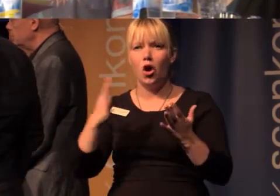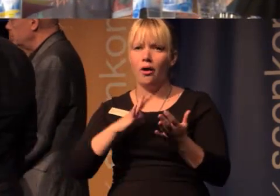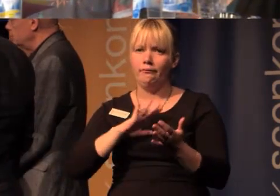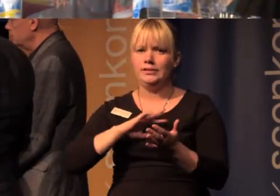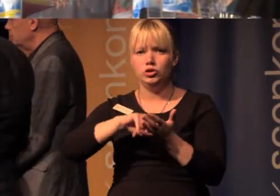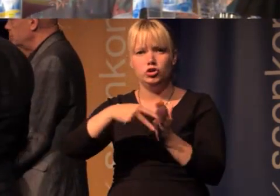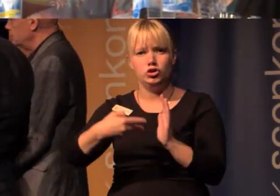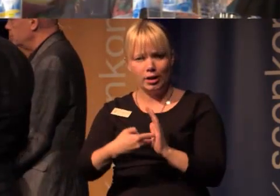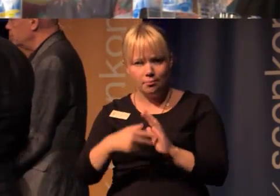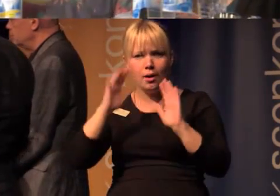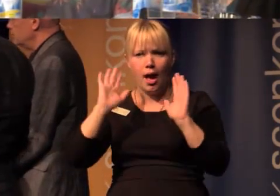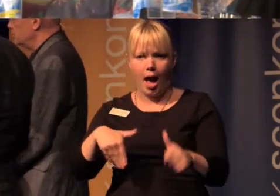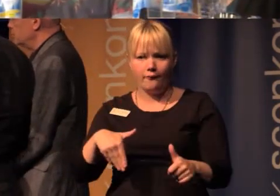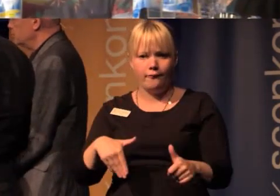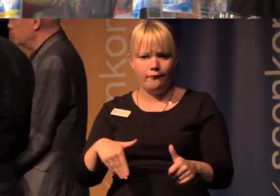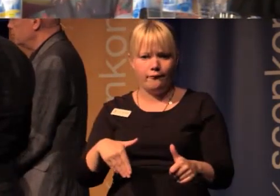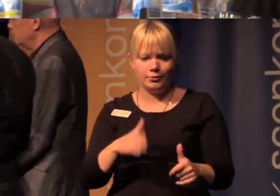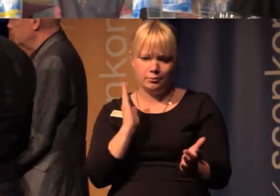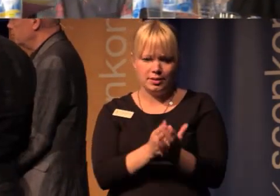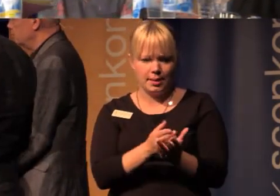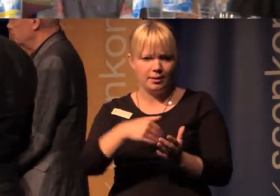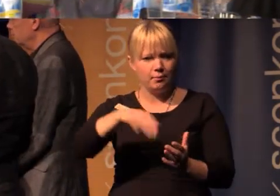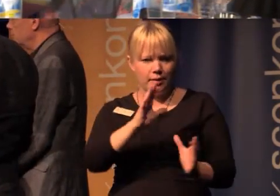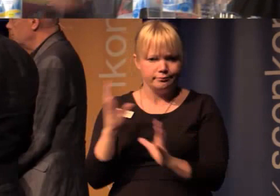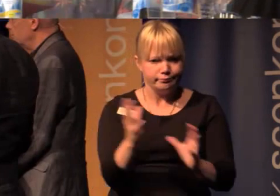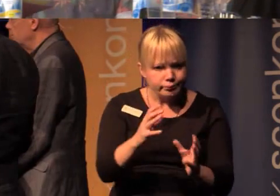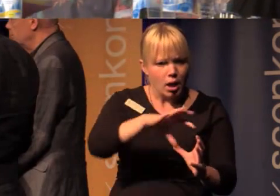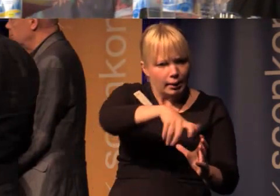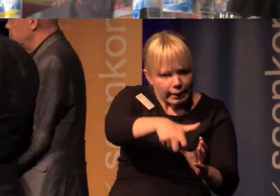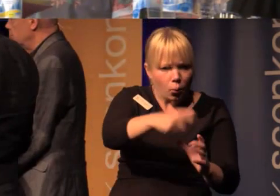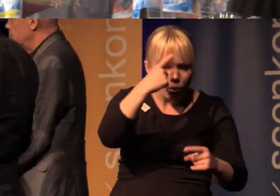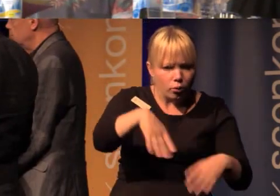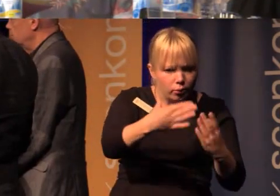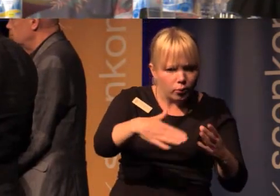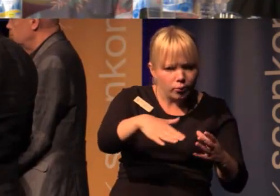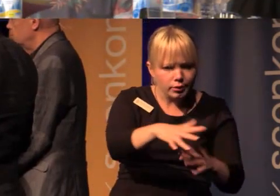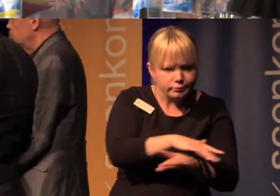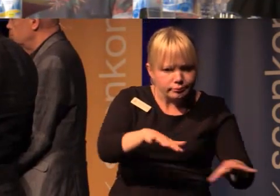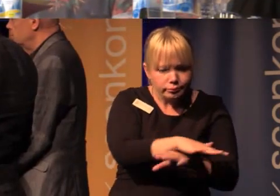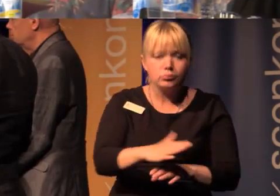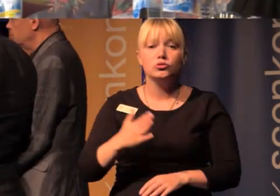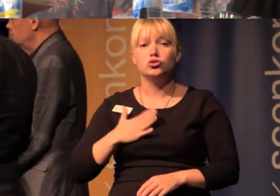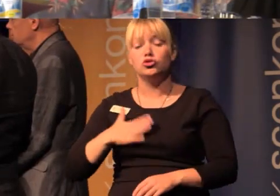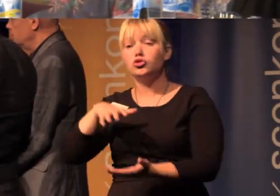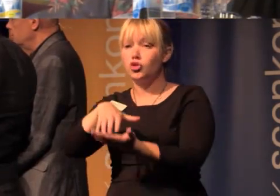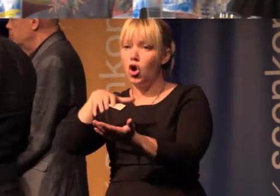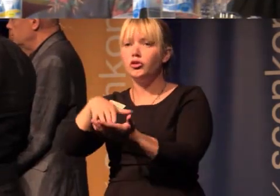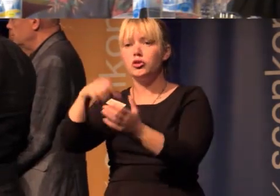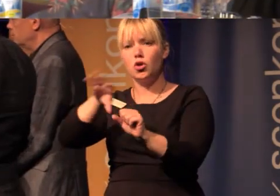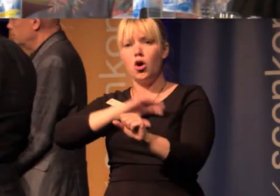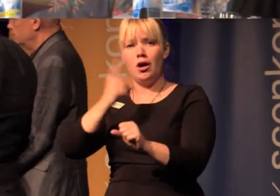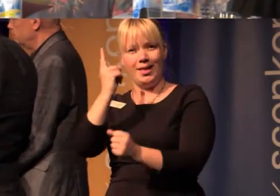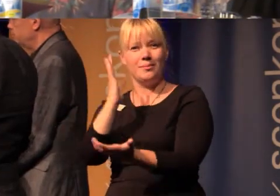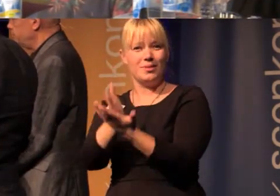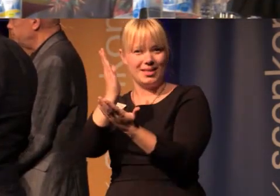där man har regionaliserat kulturen mer. Det tycker vi i grunden är positivt. Vi tycker att det är bra att vi tycker att staten ska ha en stark